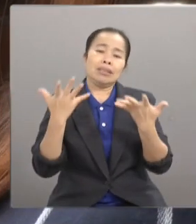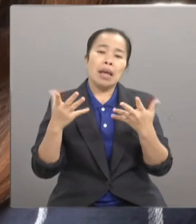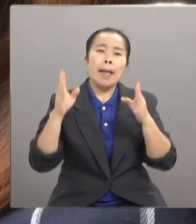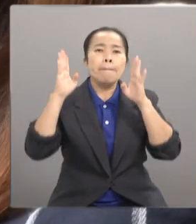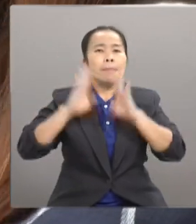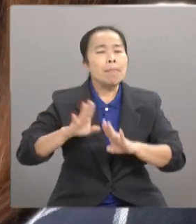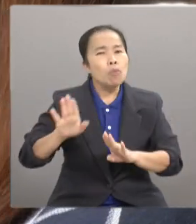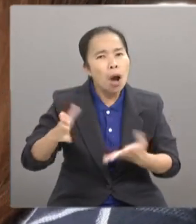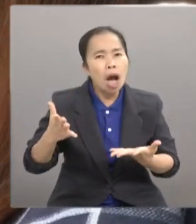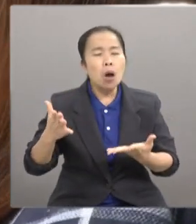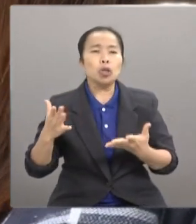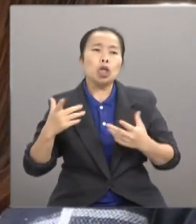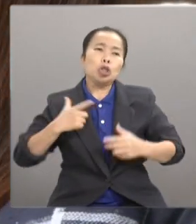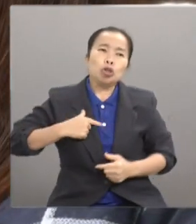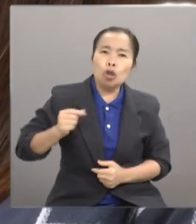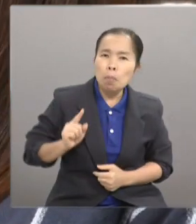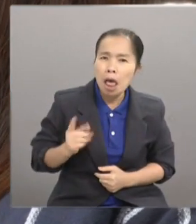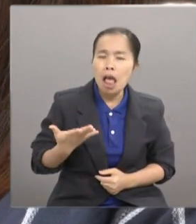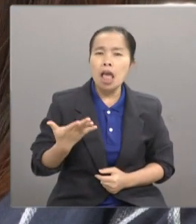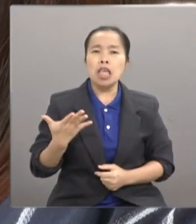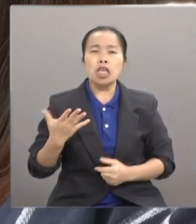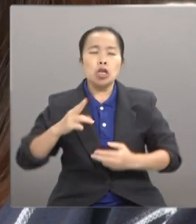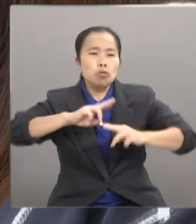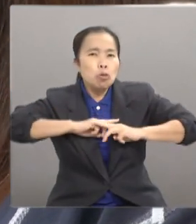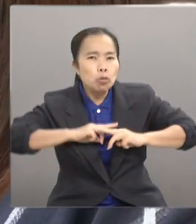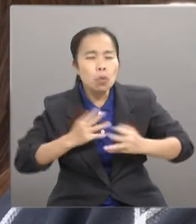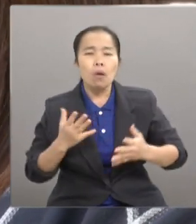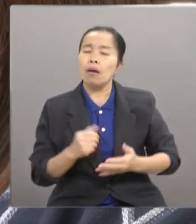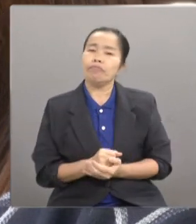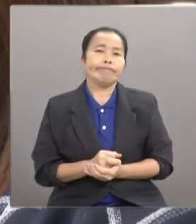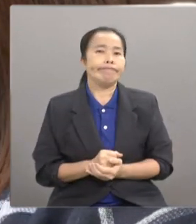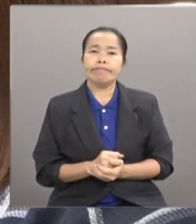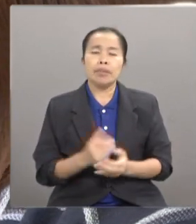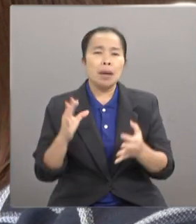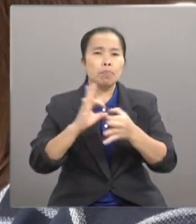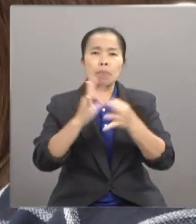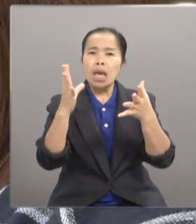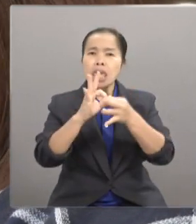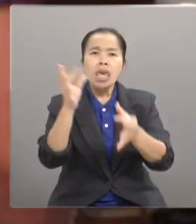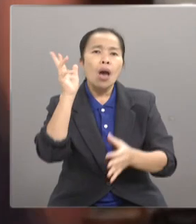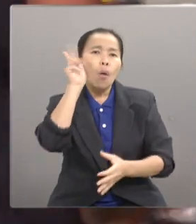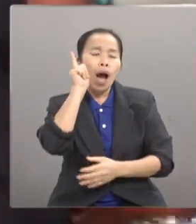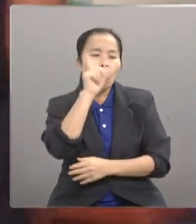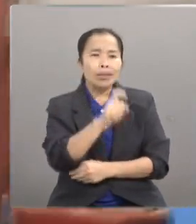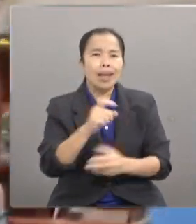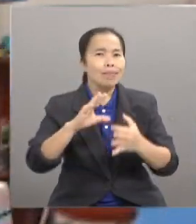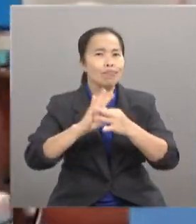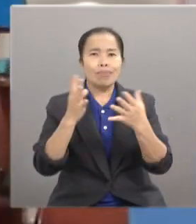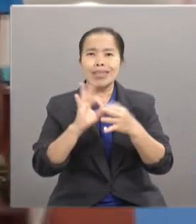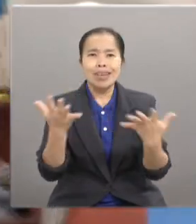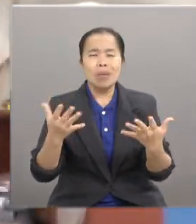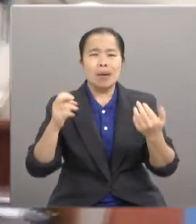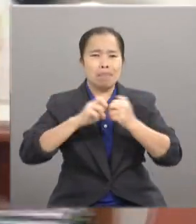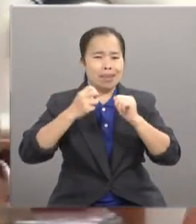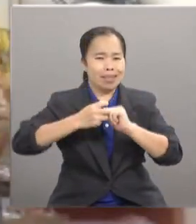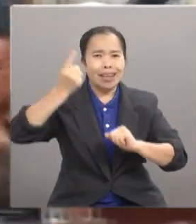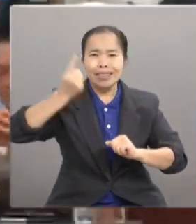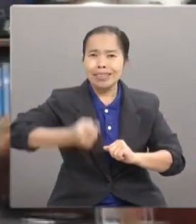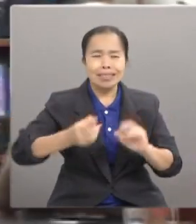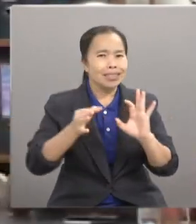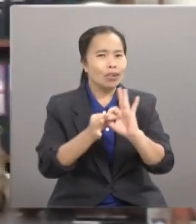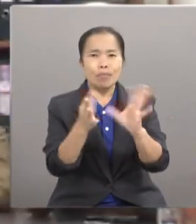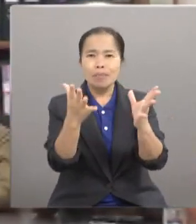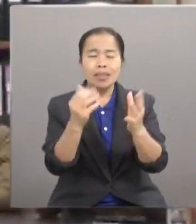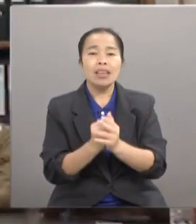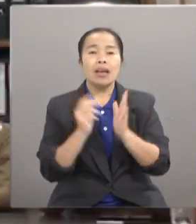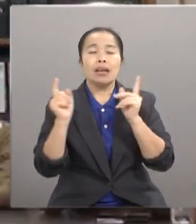ตรสนยมหรอว่าเรื่องคามสันพัธส่วตัวซงบงครั้งอาเปนเรื่องที่อยู่นอกเหนือนจปญหที่เกิดข และท